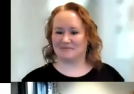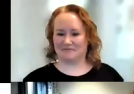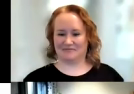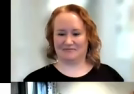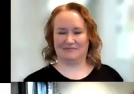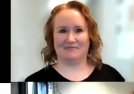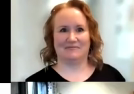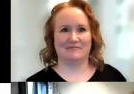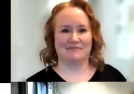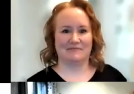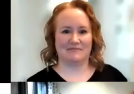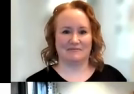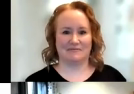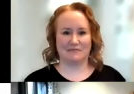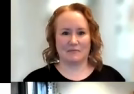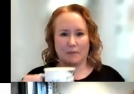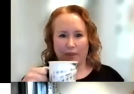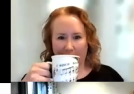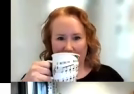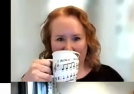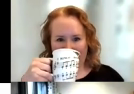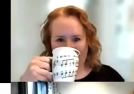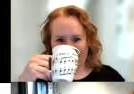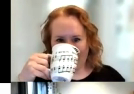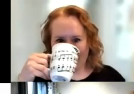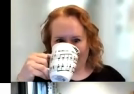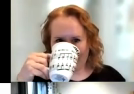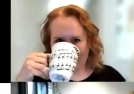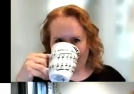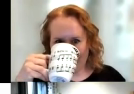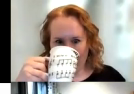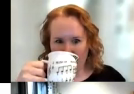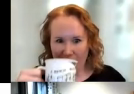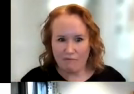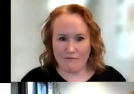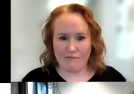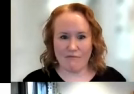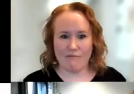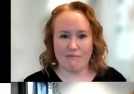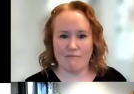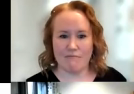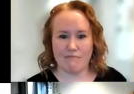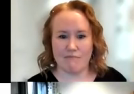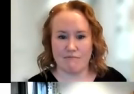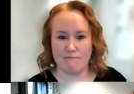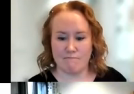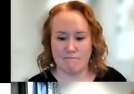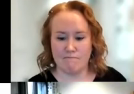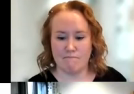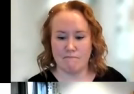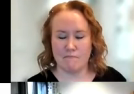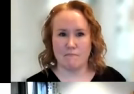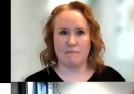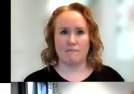Takk for at vi I tilsynet ble invitert inn til unikt møte I dag. Jeg vil først si at de som